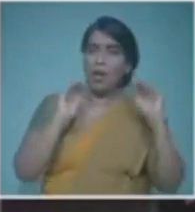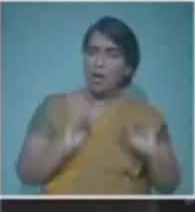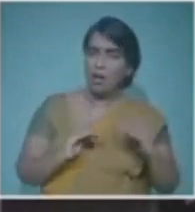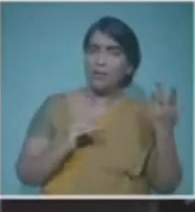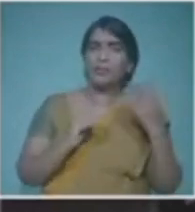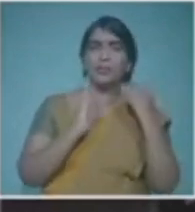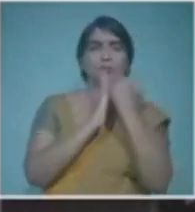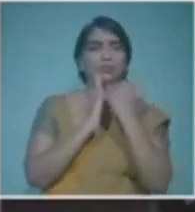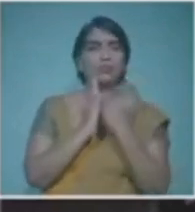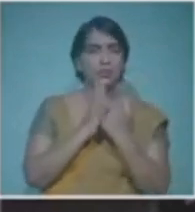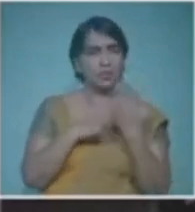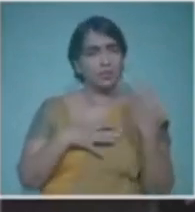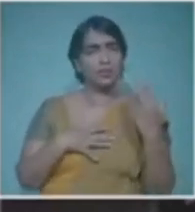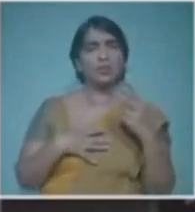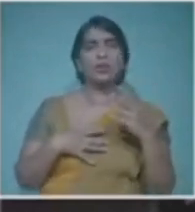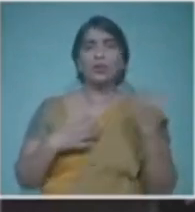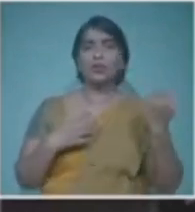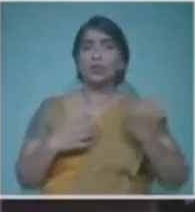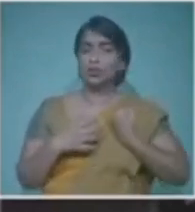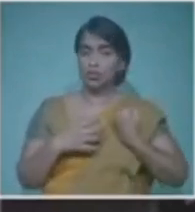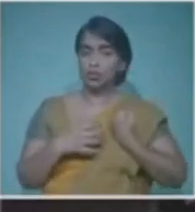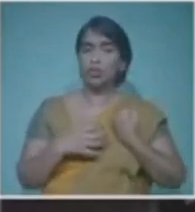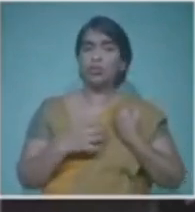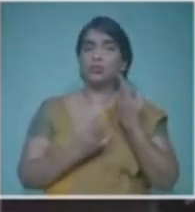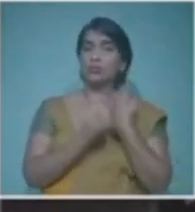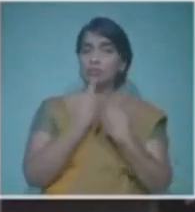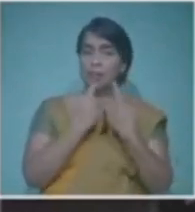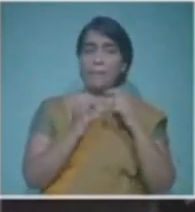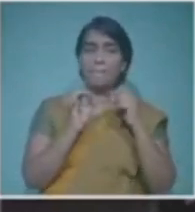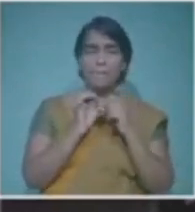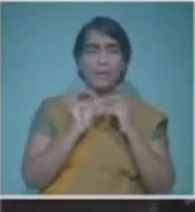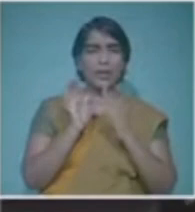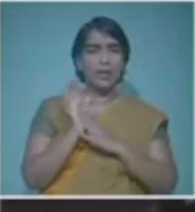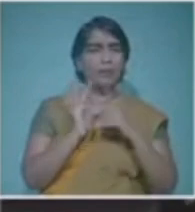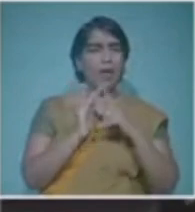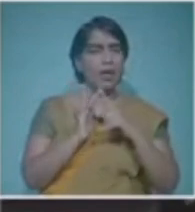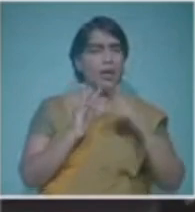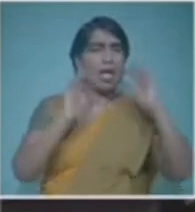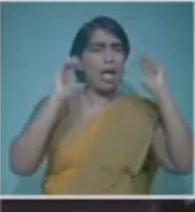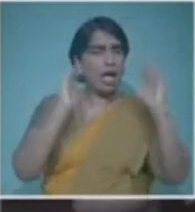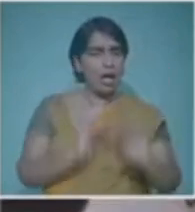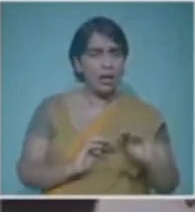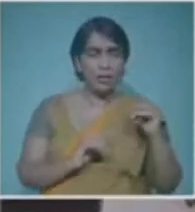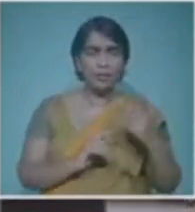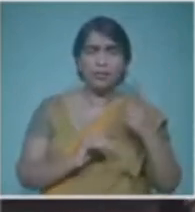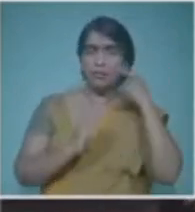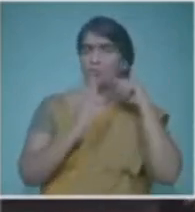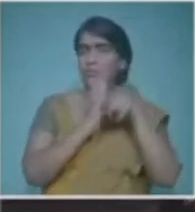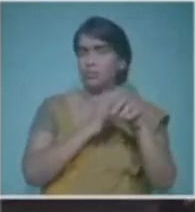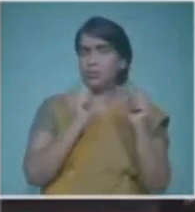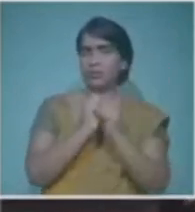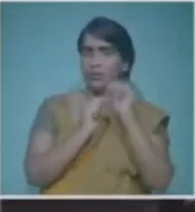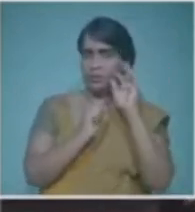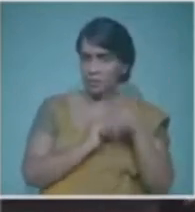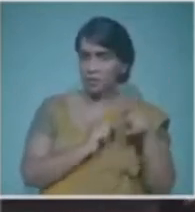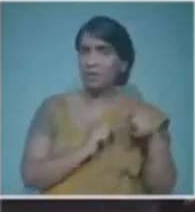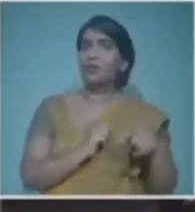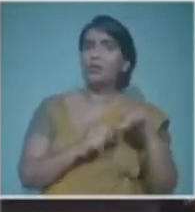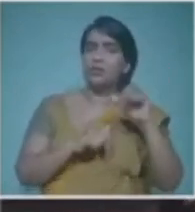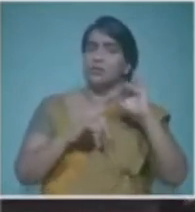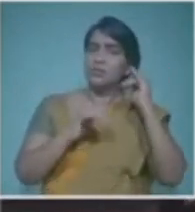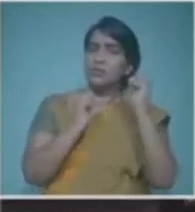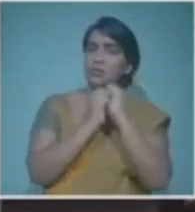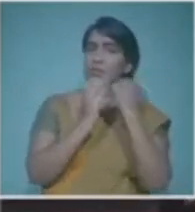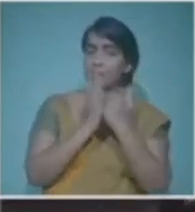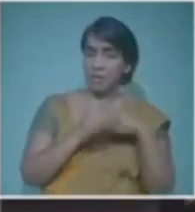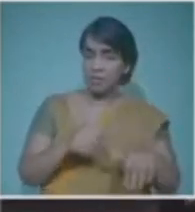වලට වැඩපිළිවෙලක් එහෙම නැත්නම් වෛද්‍යවරුන්ගේ පරීක්ෂණ තුල BMI යගේ අගවි අඩු වීම නිසා හෝ විනිවිද පේන වැඩපිළිවෙලක් තුල යම් වැඩසටහනක්